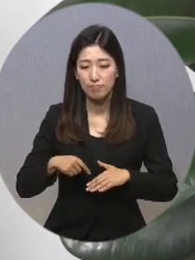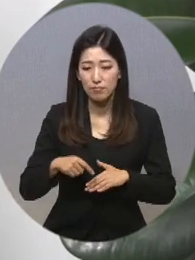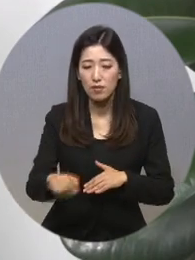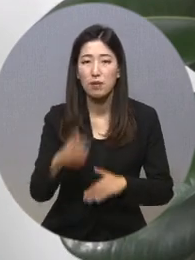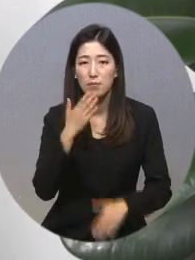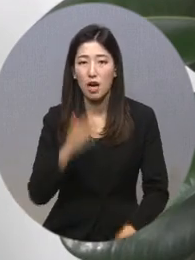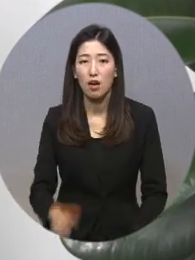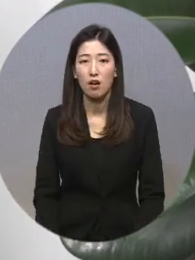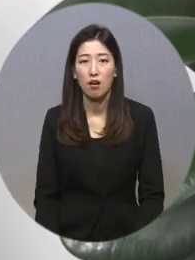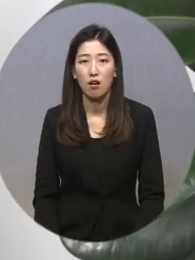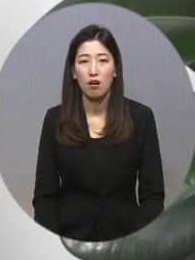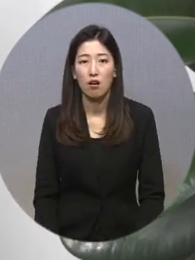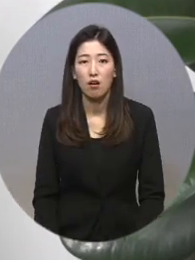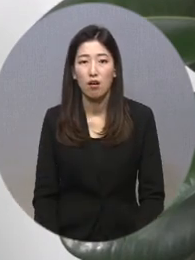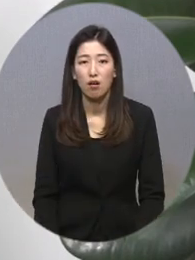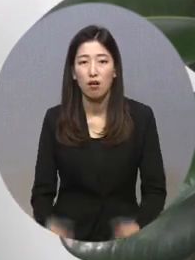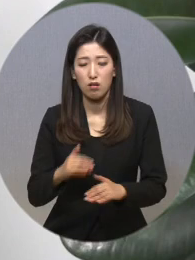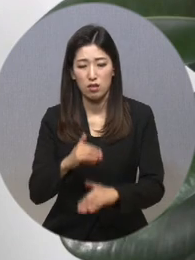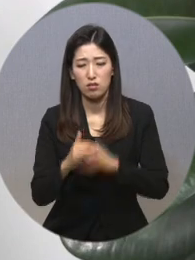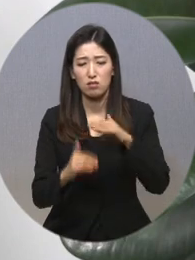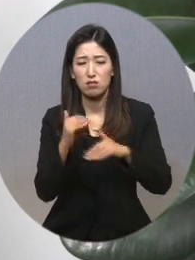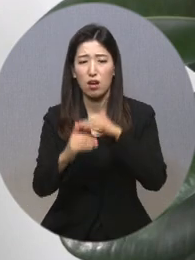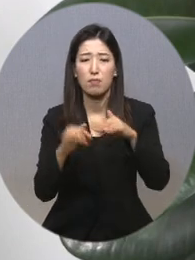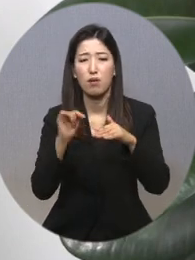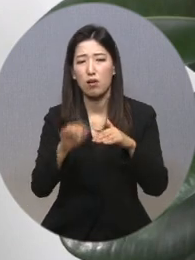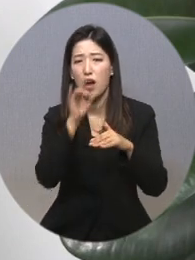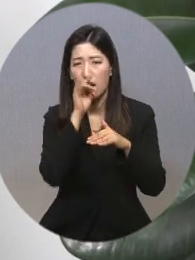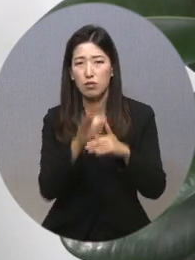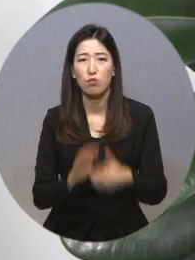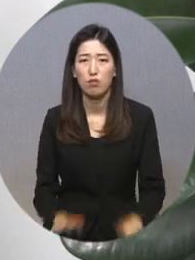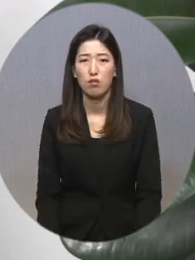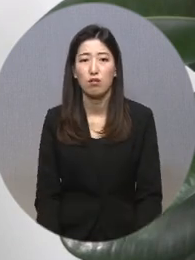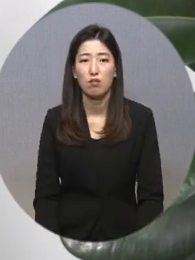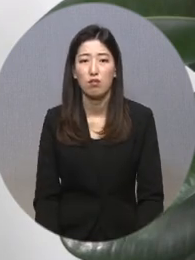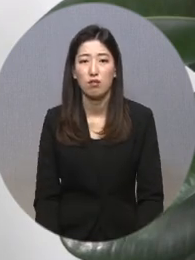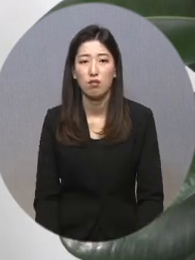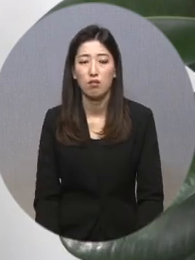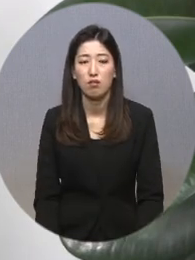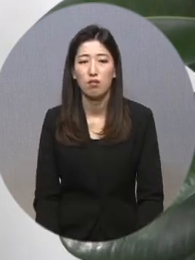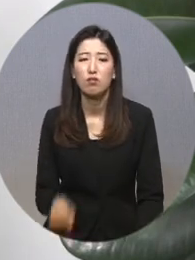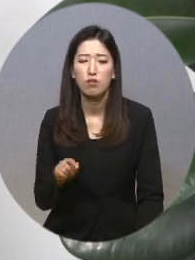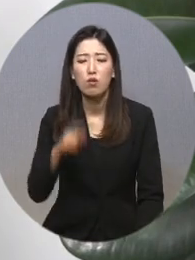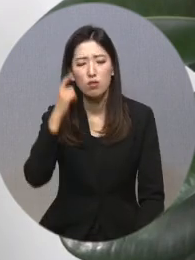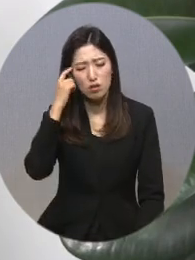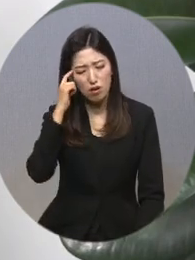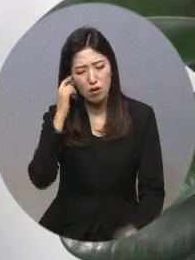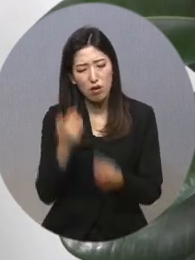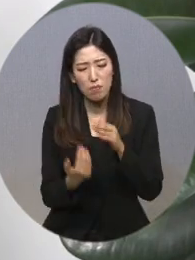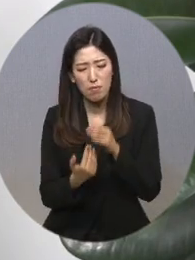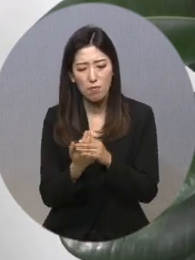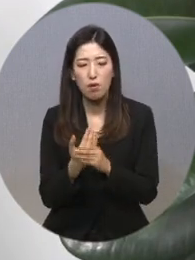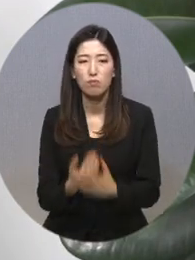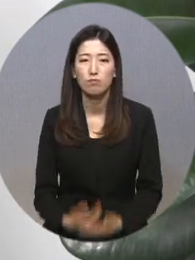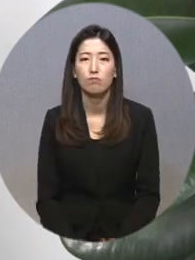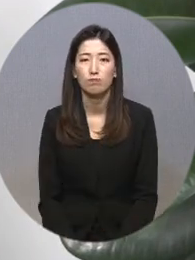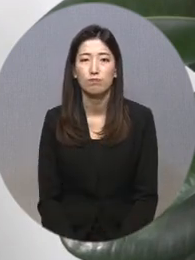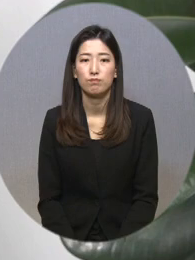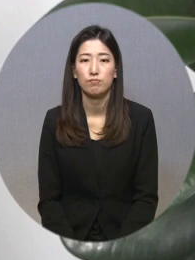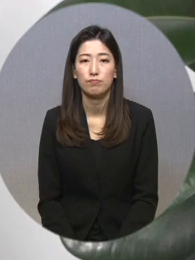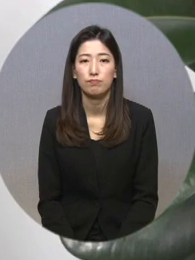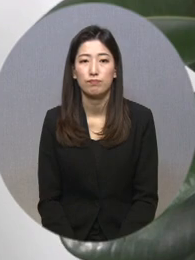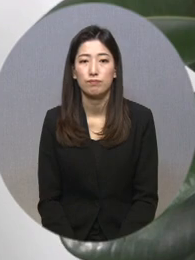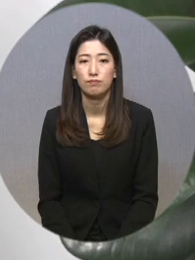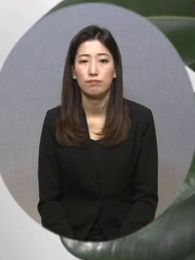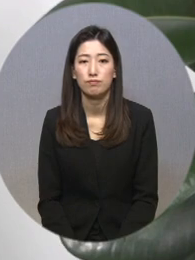어느 누구도 장벽이 되지 않게 이용할 수 있었을 텐데 하는 그런 아쉬움 많이 있습니다.